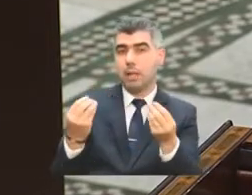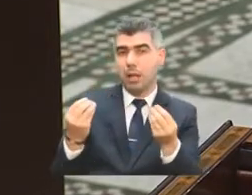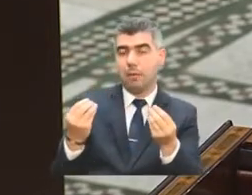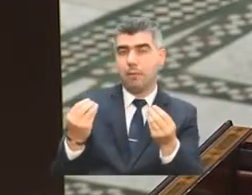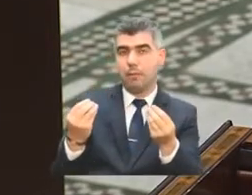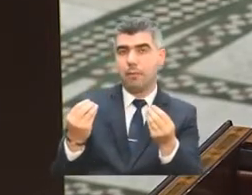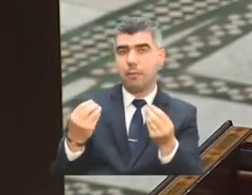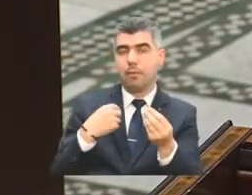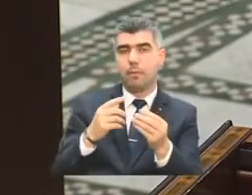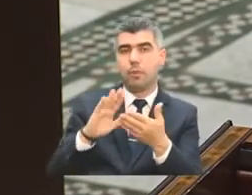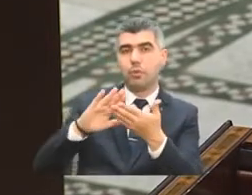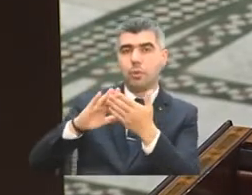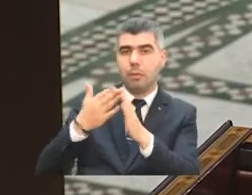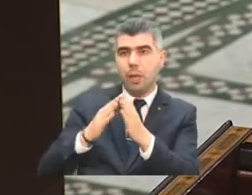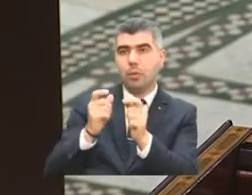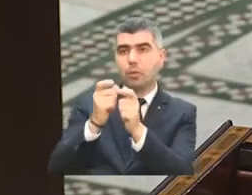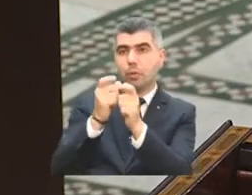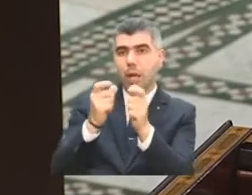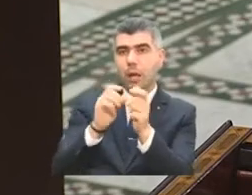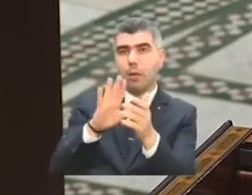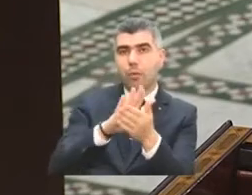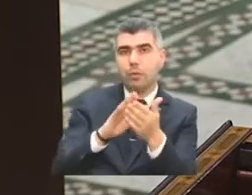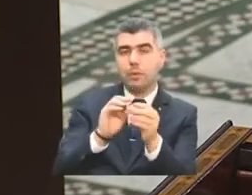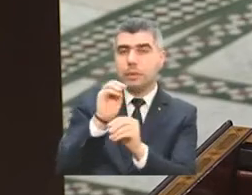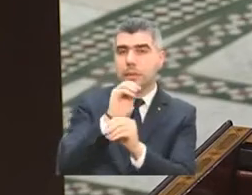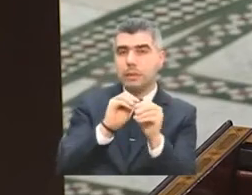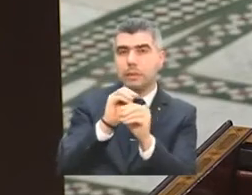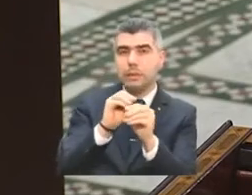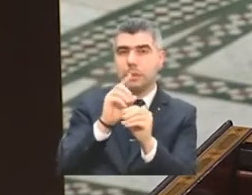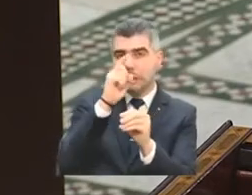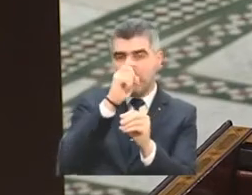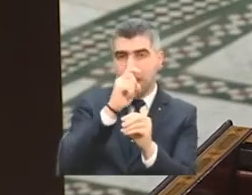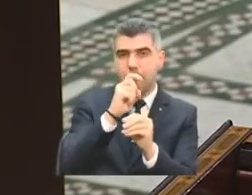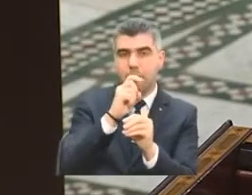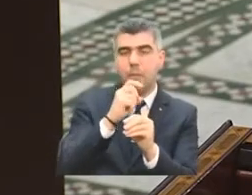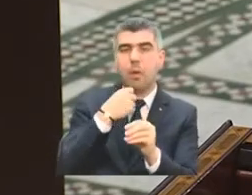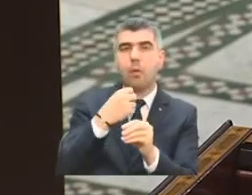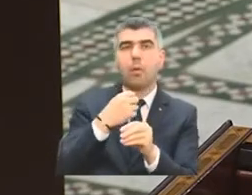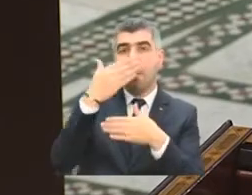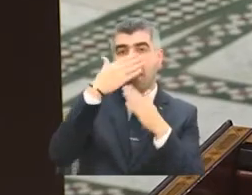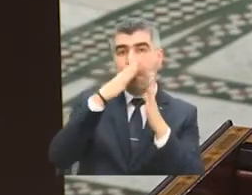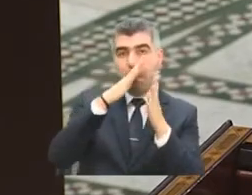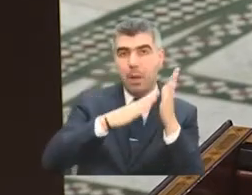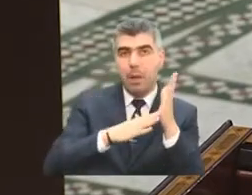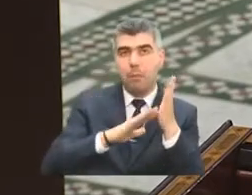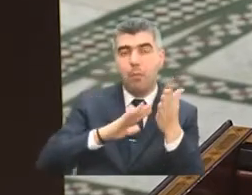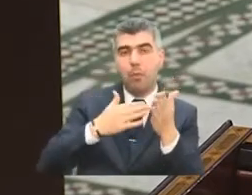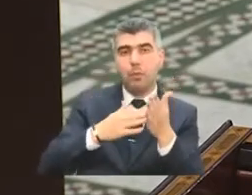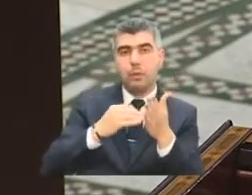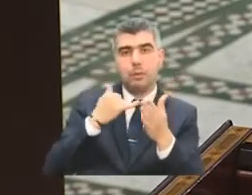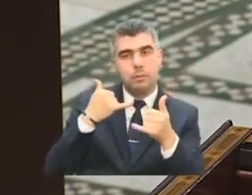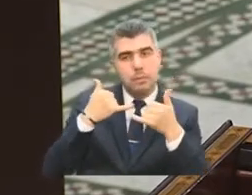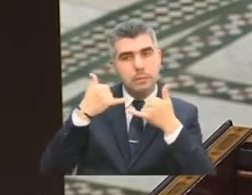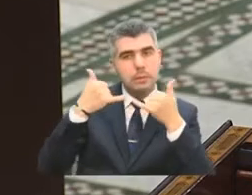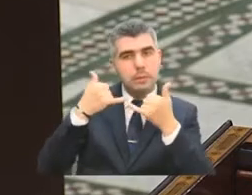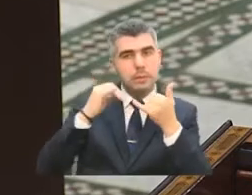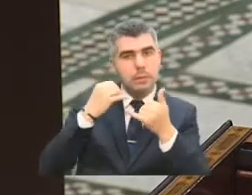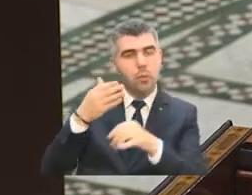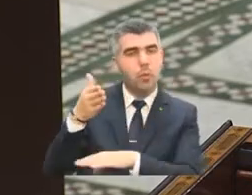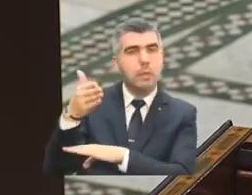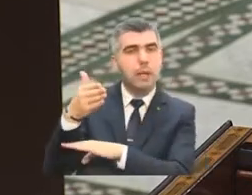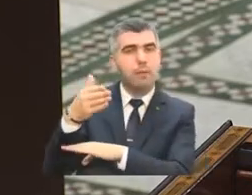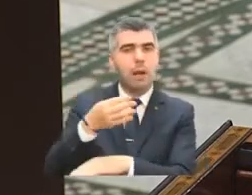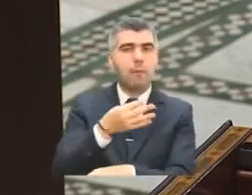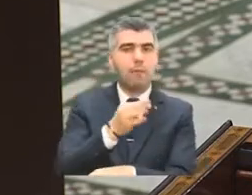الهيئات والجمعيات المهنيه. من اجل دراسه هذه الصعوبات قامت السلطات المغربيه على مستوى عالي بربط الاتصال مع التمثيليه الدبلوماسيه